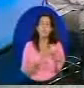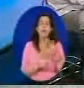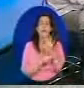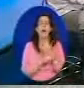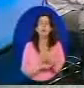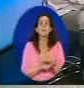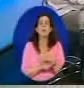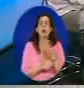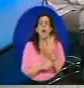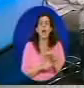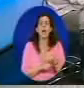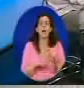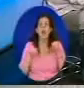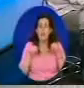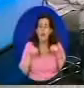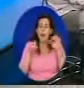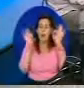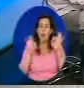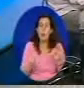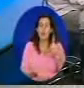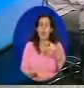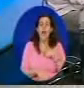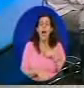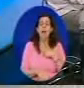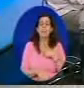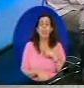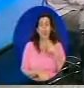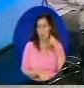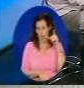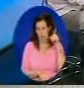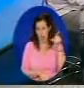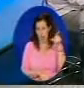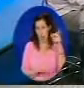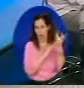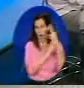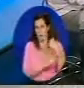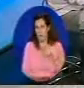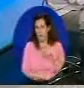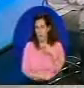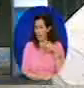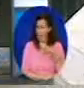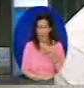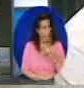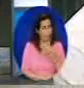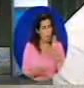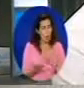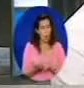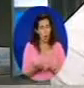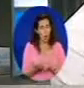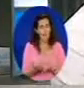משפיע בחזרה גם על הרשתות וגם על הכימונאים. כי אז אנחנו צובעים אותם ככאלה שרימו אותנו, גם אם זה בהכרח לא הדבר